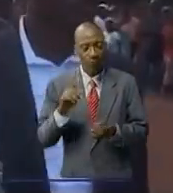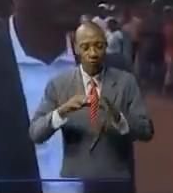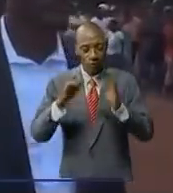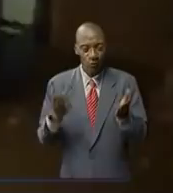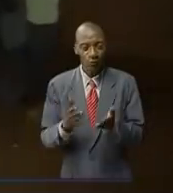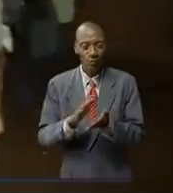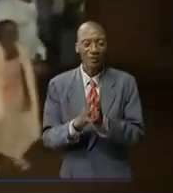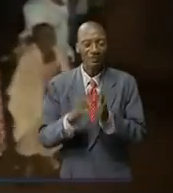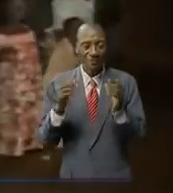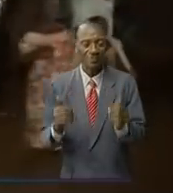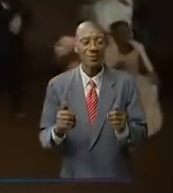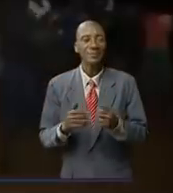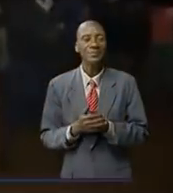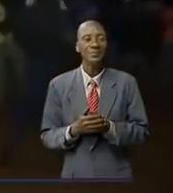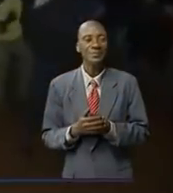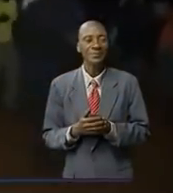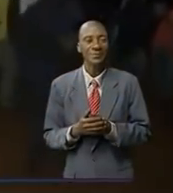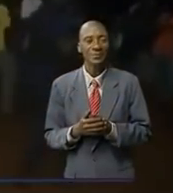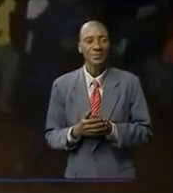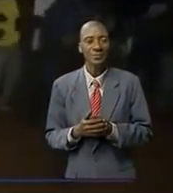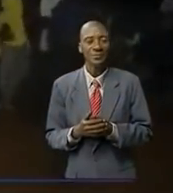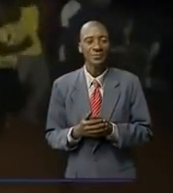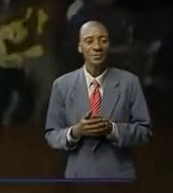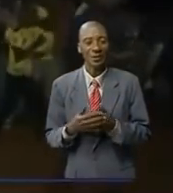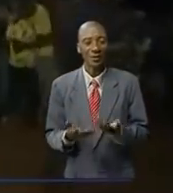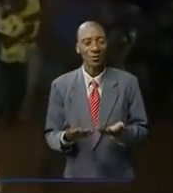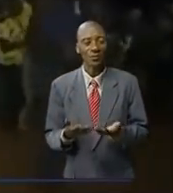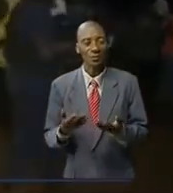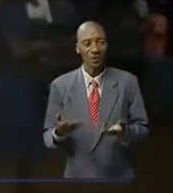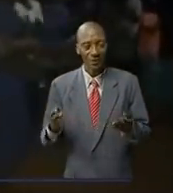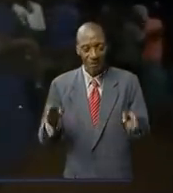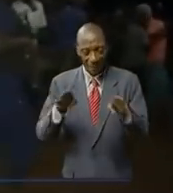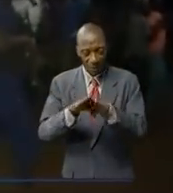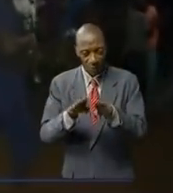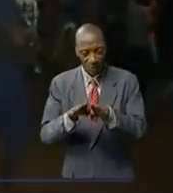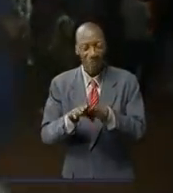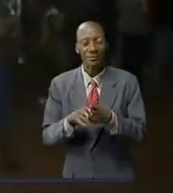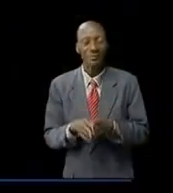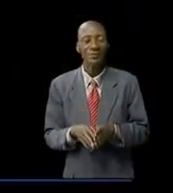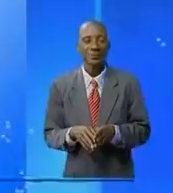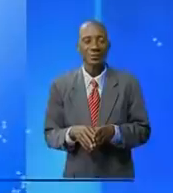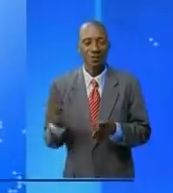que je l'ai fait. C'est dans la nuit tombée que l'homme rebourse ce chemin avec ses sentiments de devoir accompli.